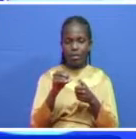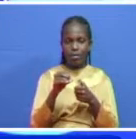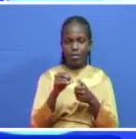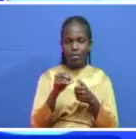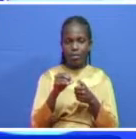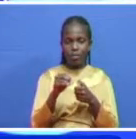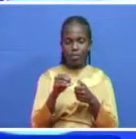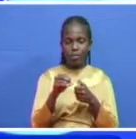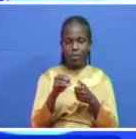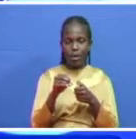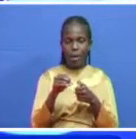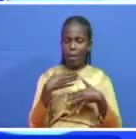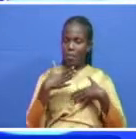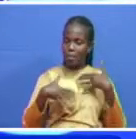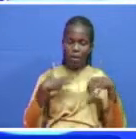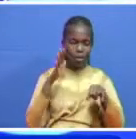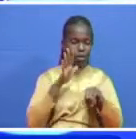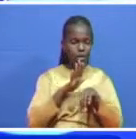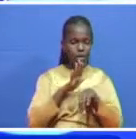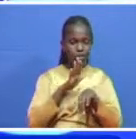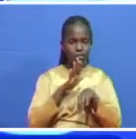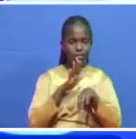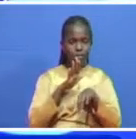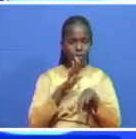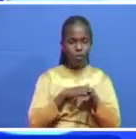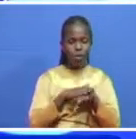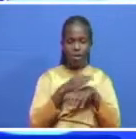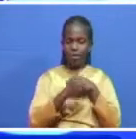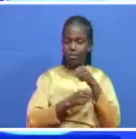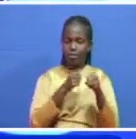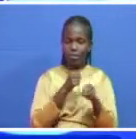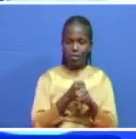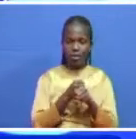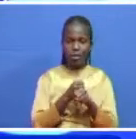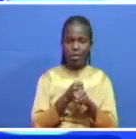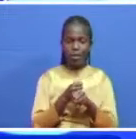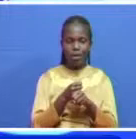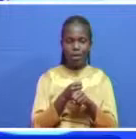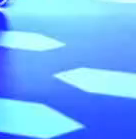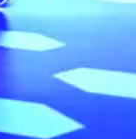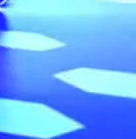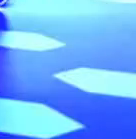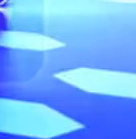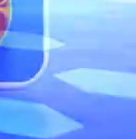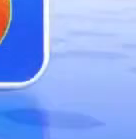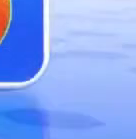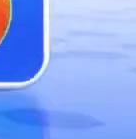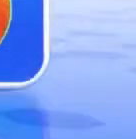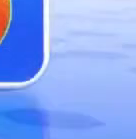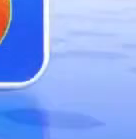uyedhi wana mwaka usuitwe ni mwadhimo. Nitwa Faith Mackenzie wa Mutunga. Kiyo kiseo.